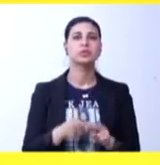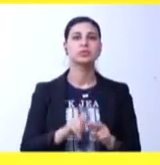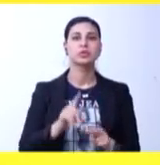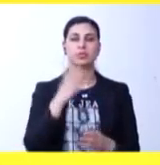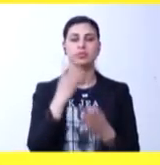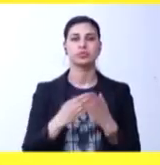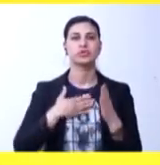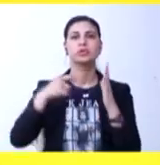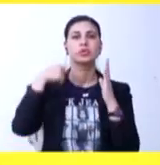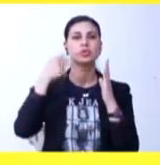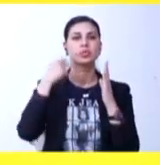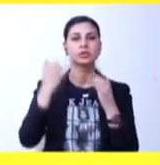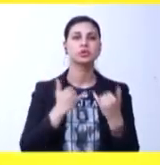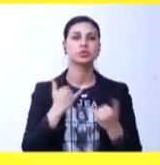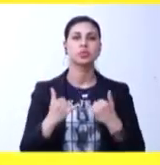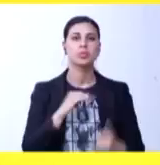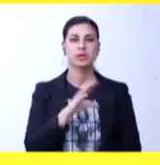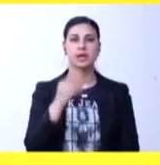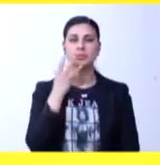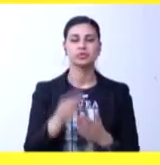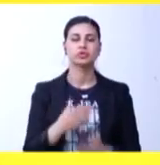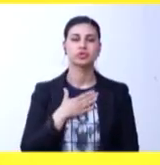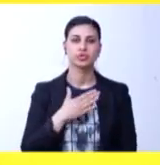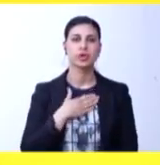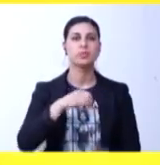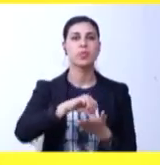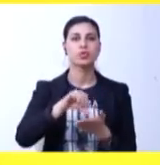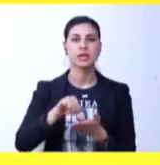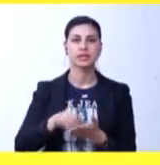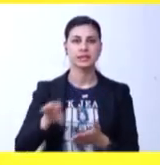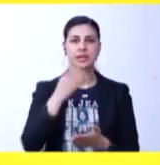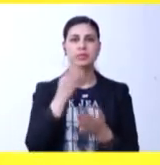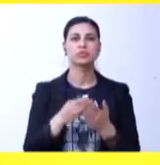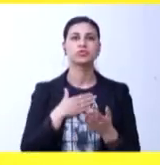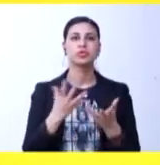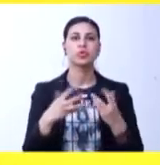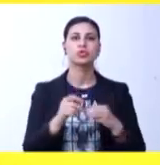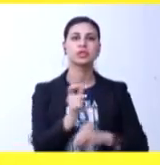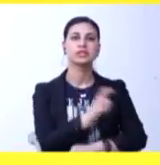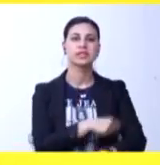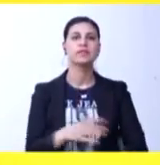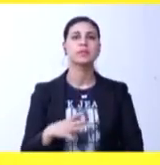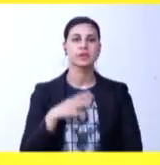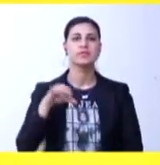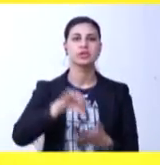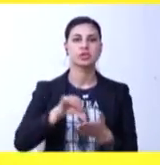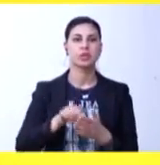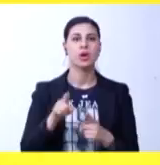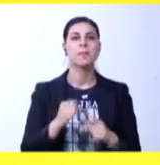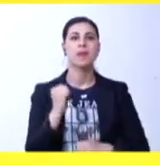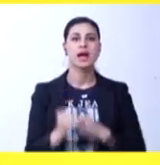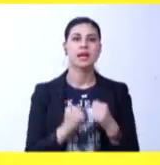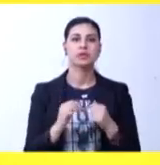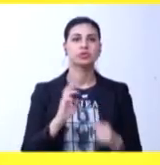ჩვენი რუბრიკის სტუმრები, ჩვენი რუბრიკის მონაწილეები, ჩვენი ოჯახის წევრები იყვნენ ჩართული ამ მარათონში და